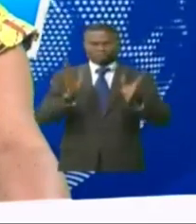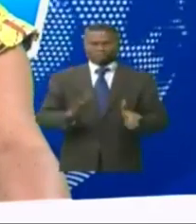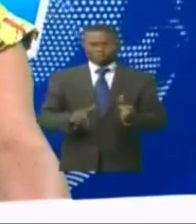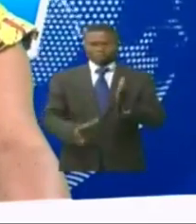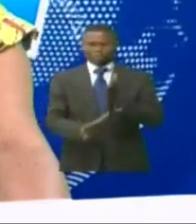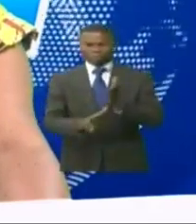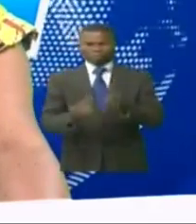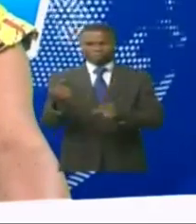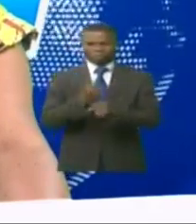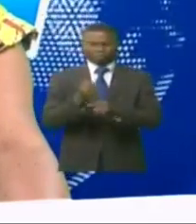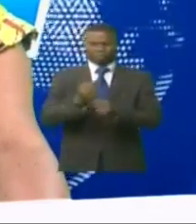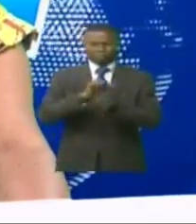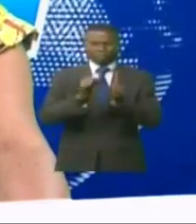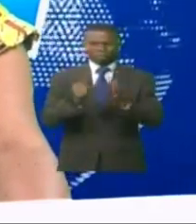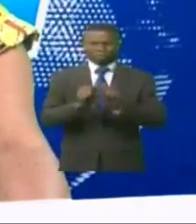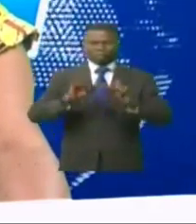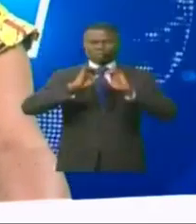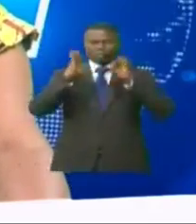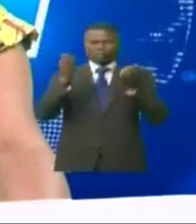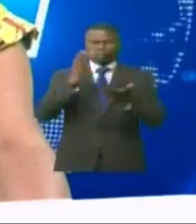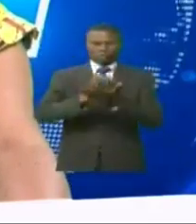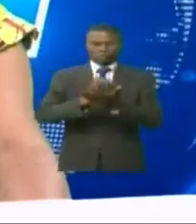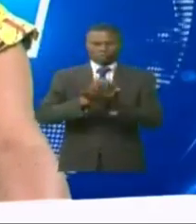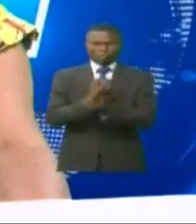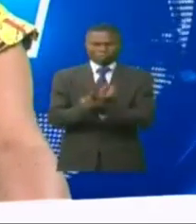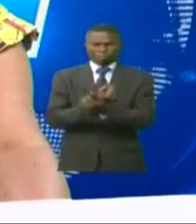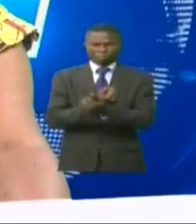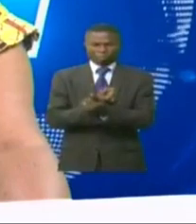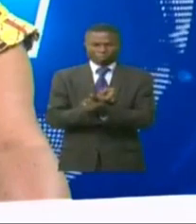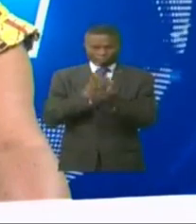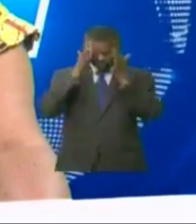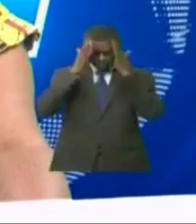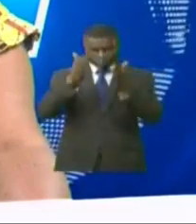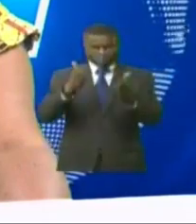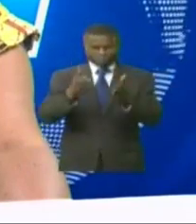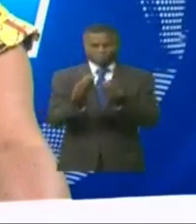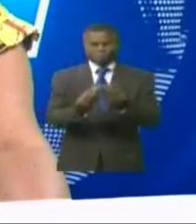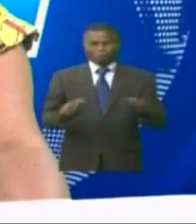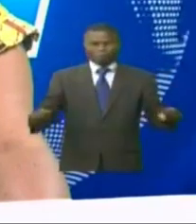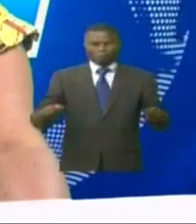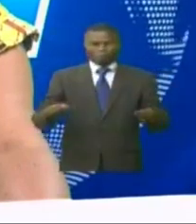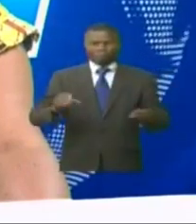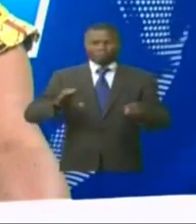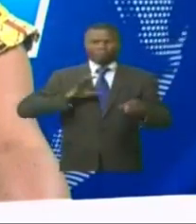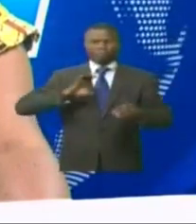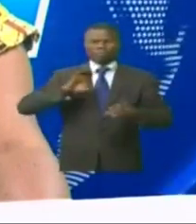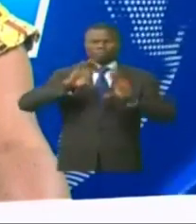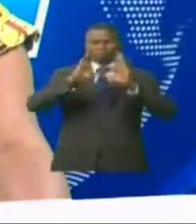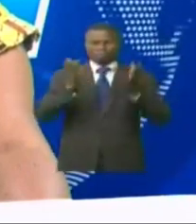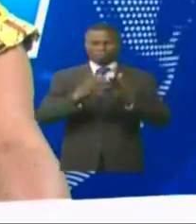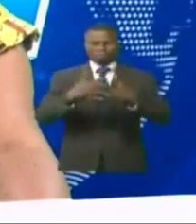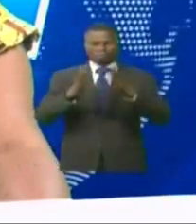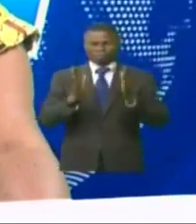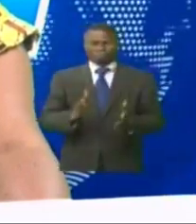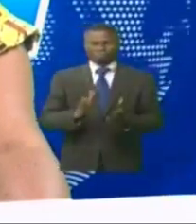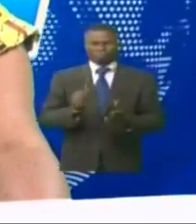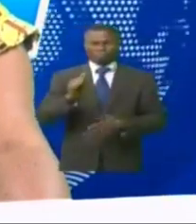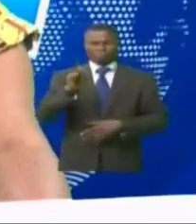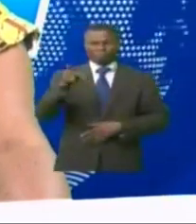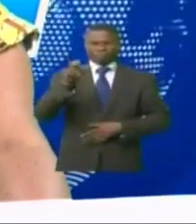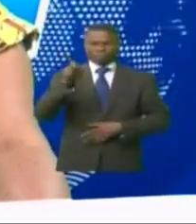sous-traitance dans le secteur privé ARSP se fonde sur les résolutions de la commission mixte paritaire